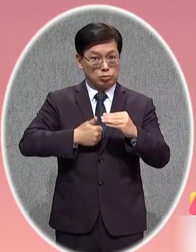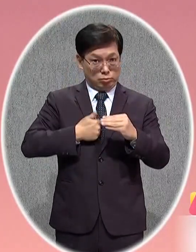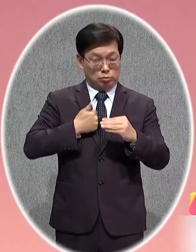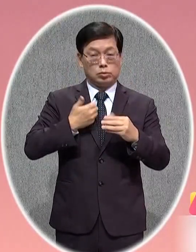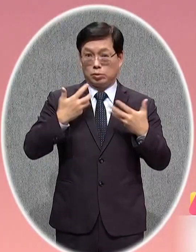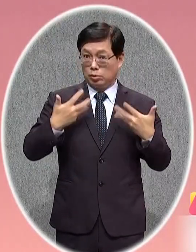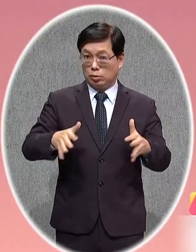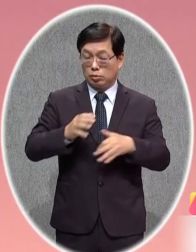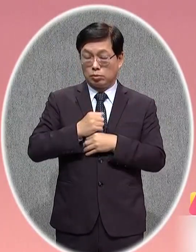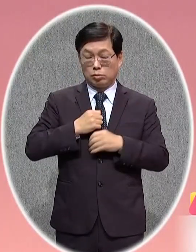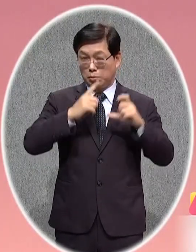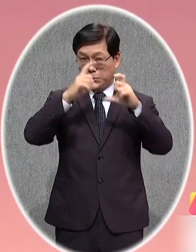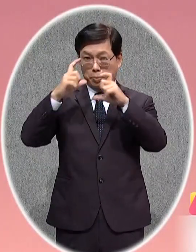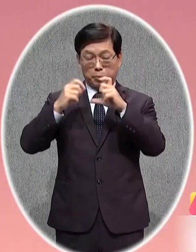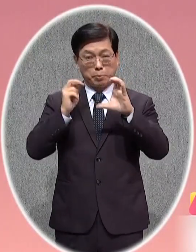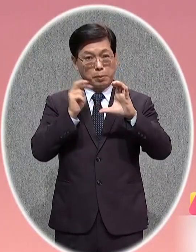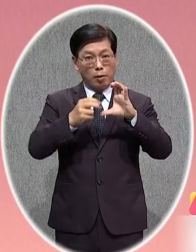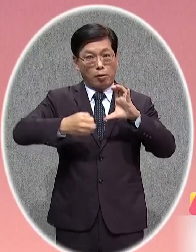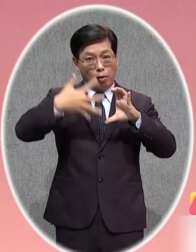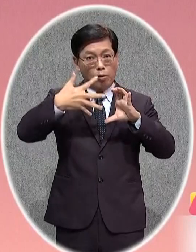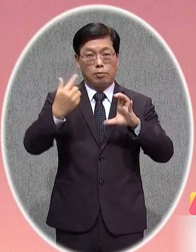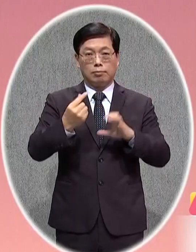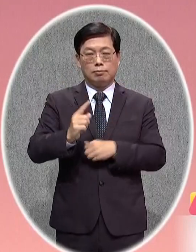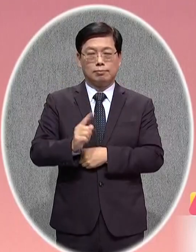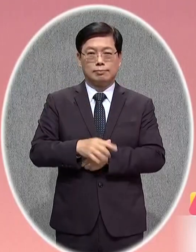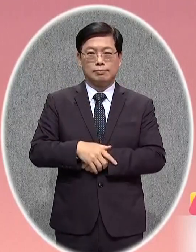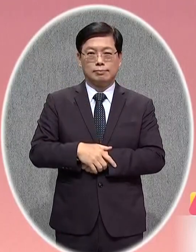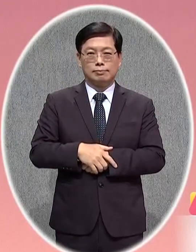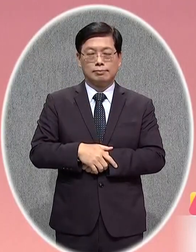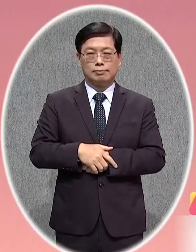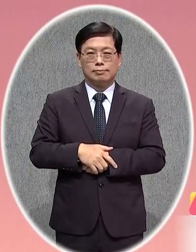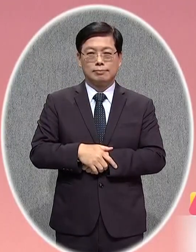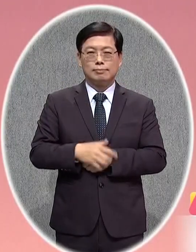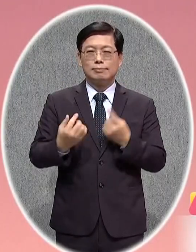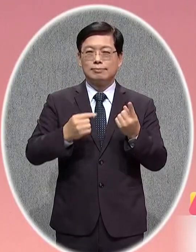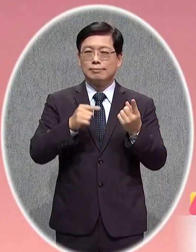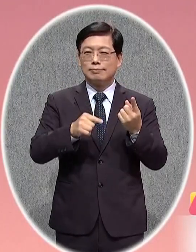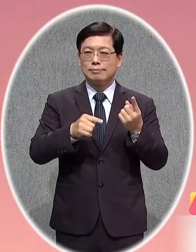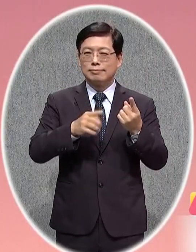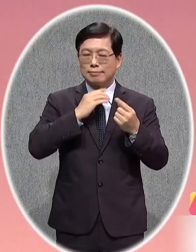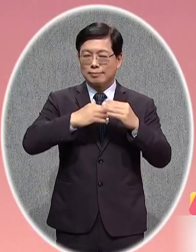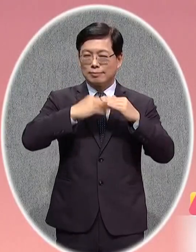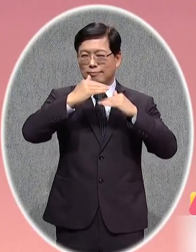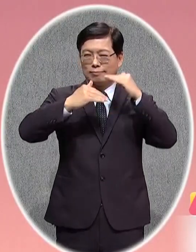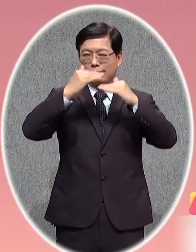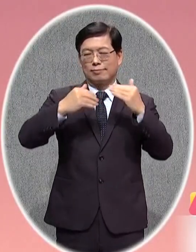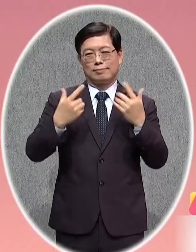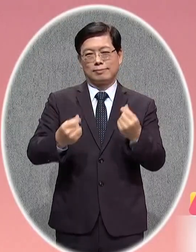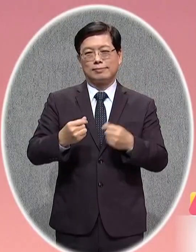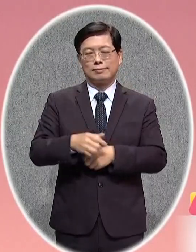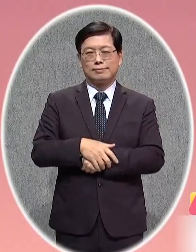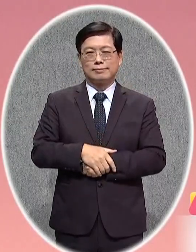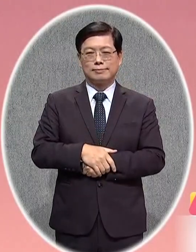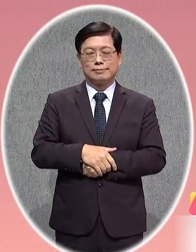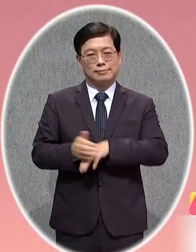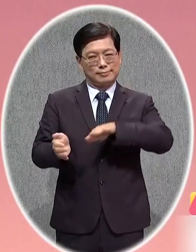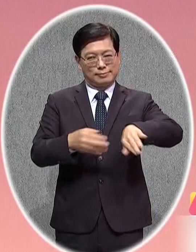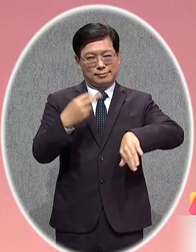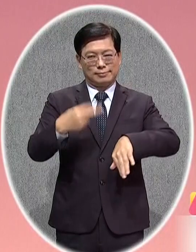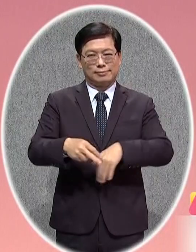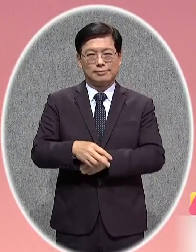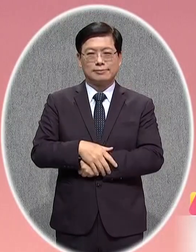在许多的画面里面会看见的，就是像这样子在这个层层叠叠的状况。那另